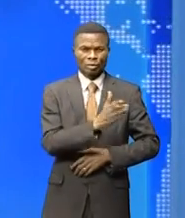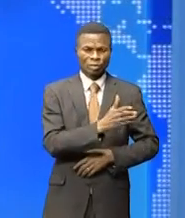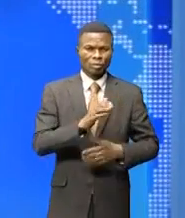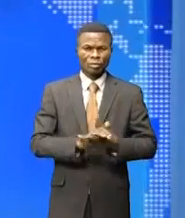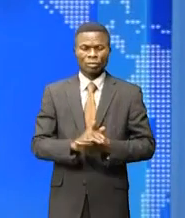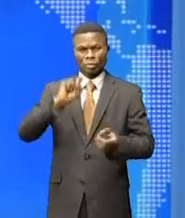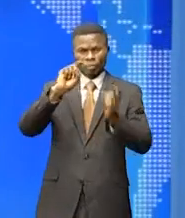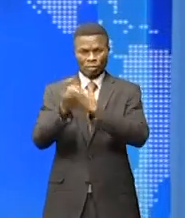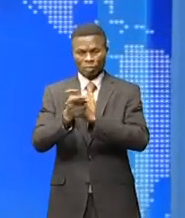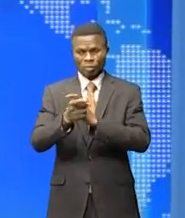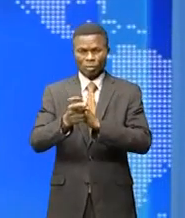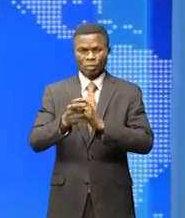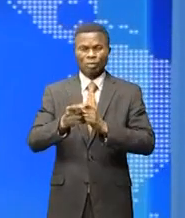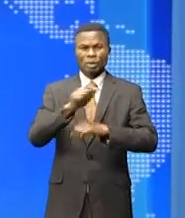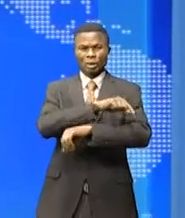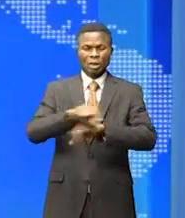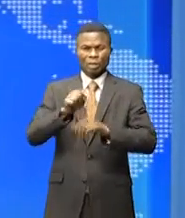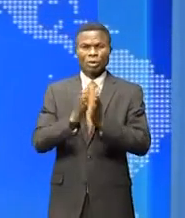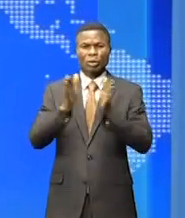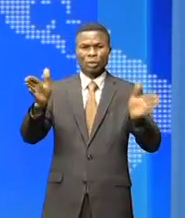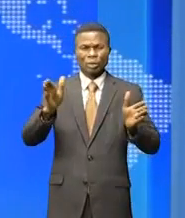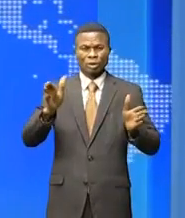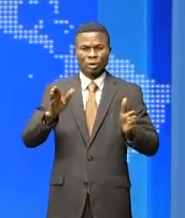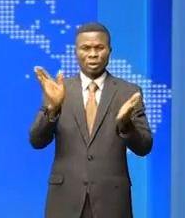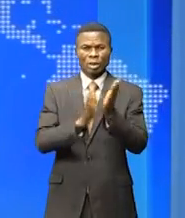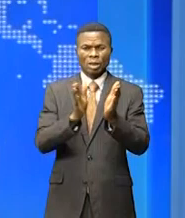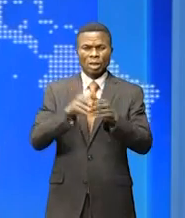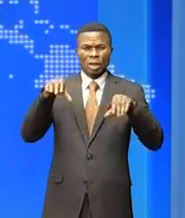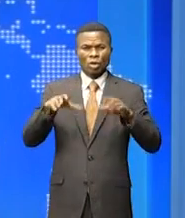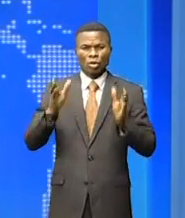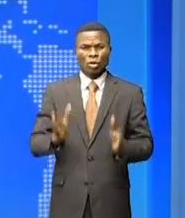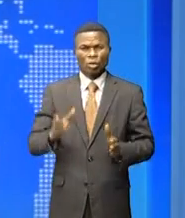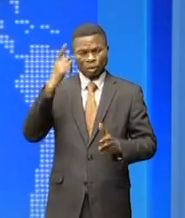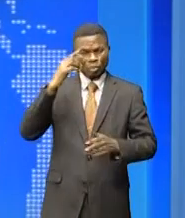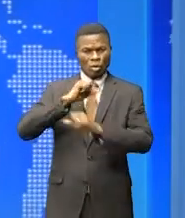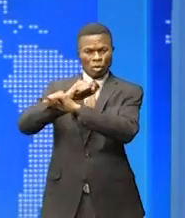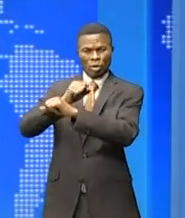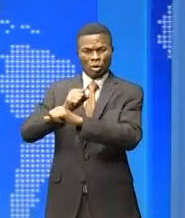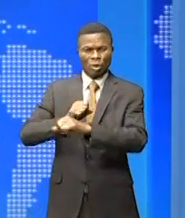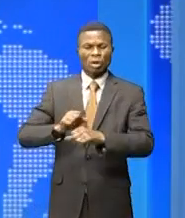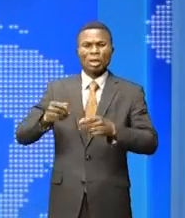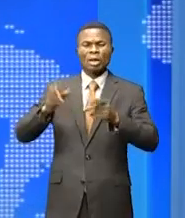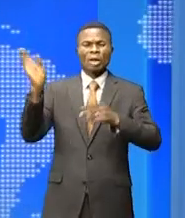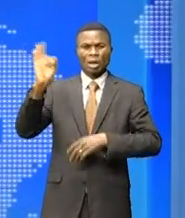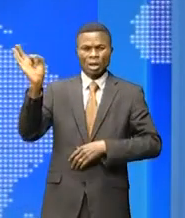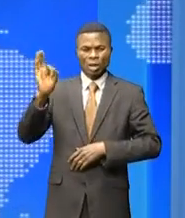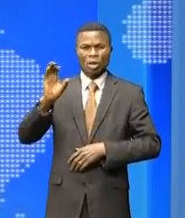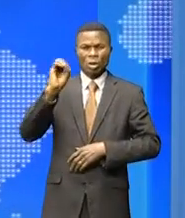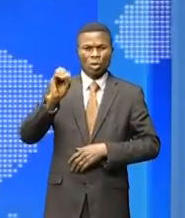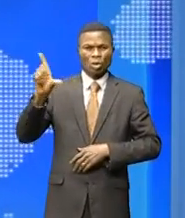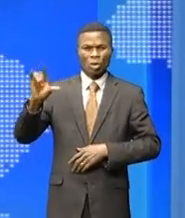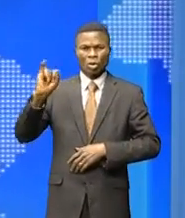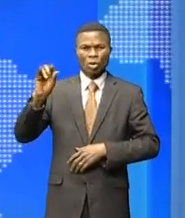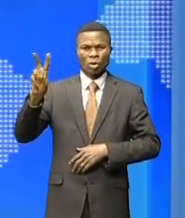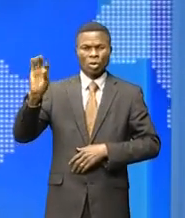Le changement à la tête de la direction générale de l'Institut congolais pour la conservation de la nature, Olivier Mouchété,